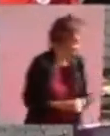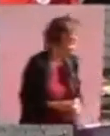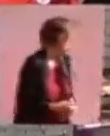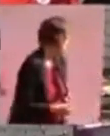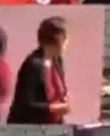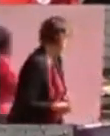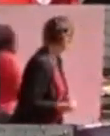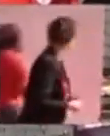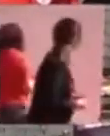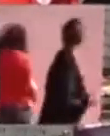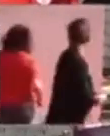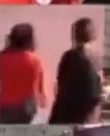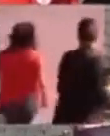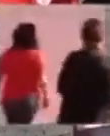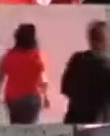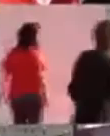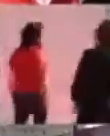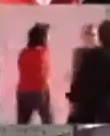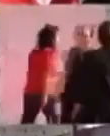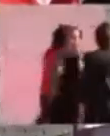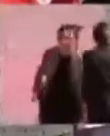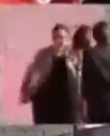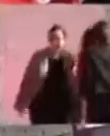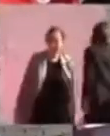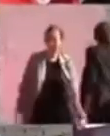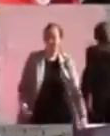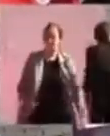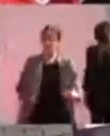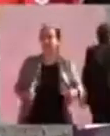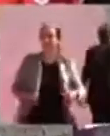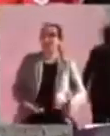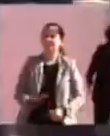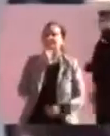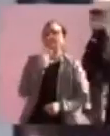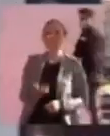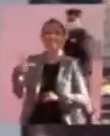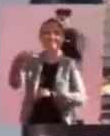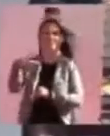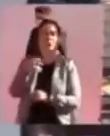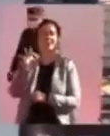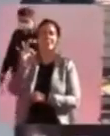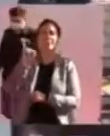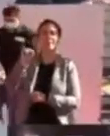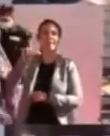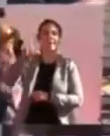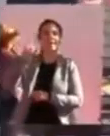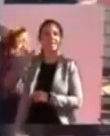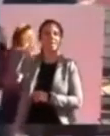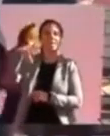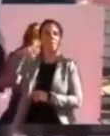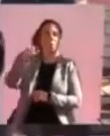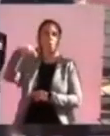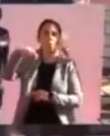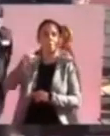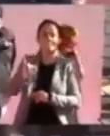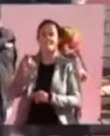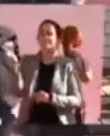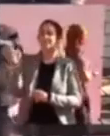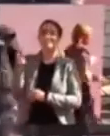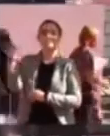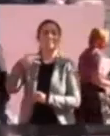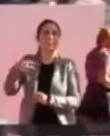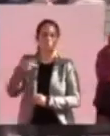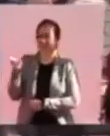ringraziamo nicoletta filipponi tra l'altro presentandosi nicoletta diceva